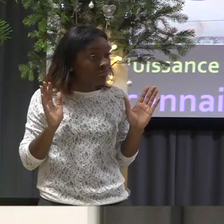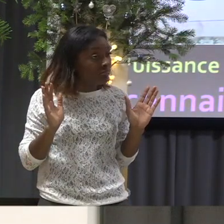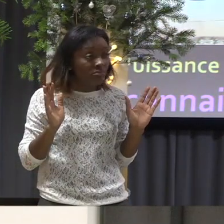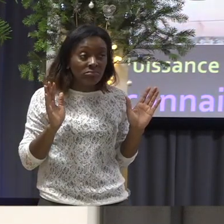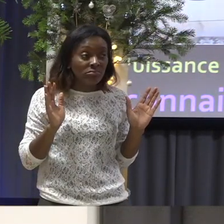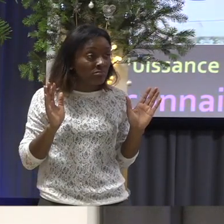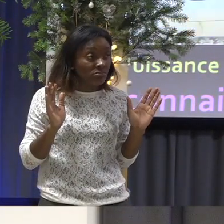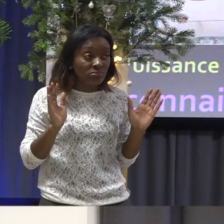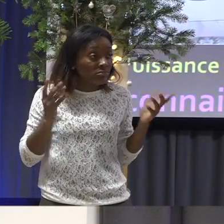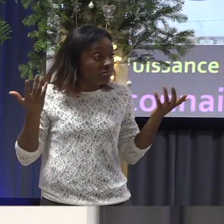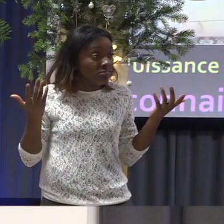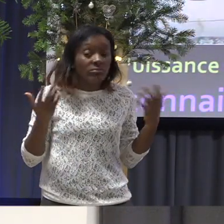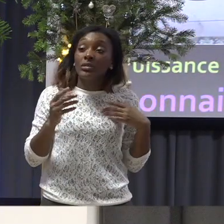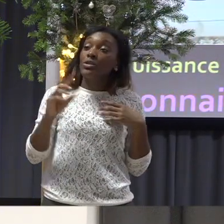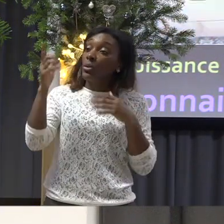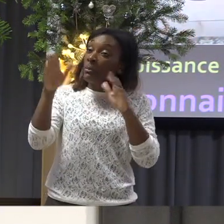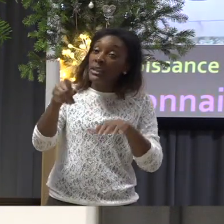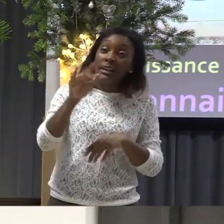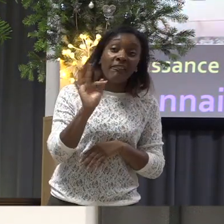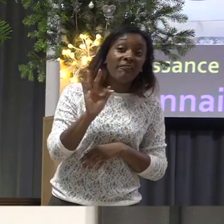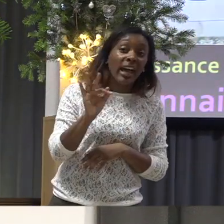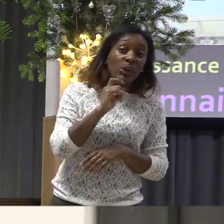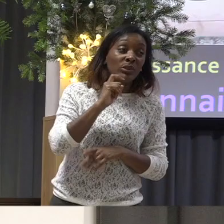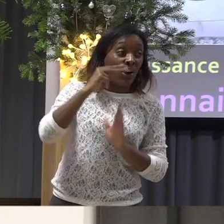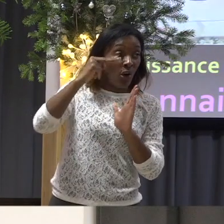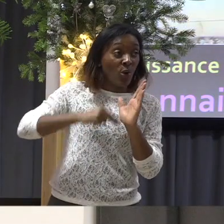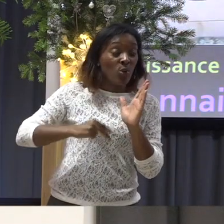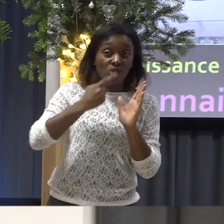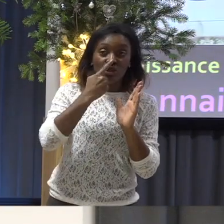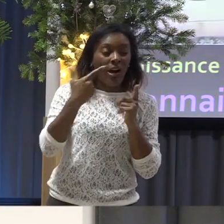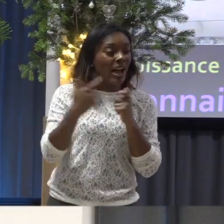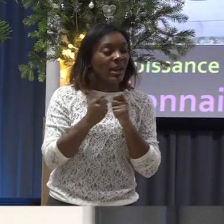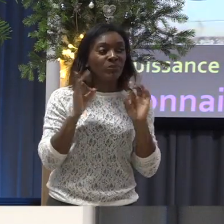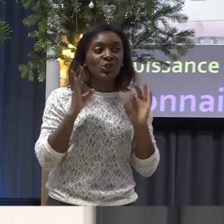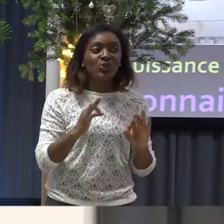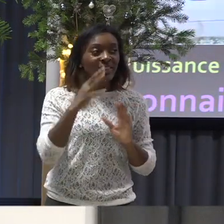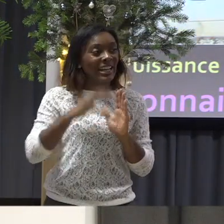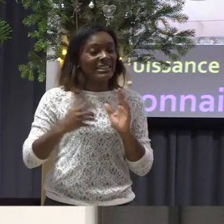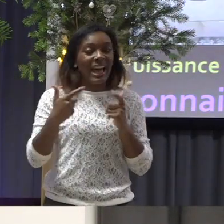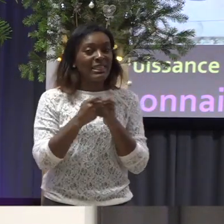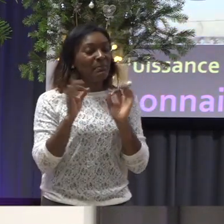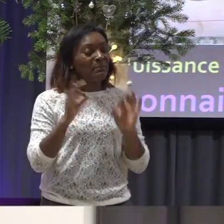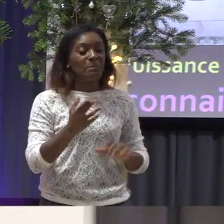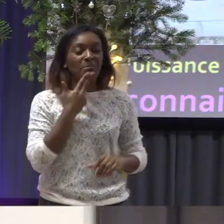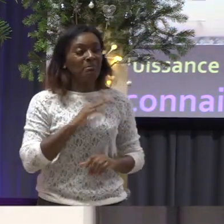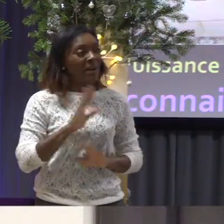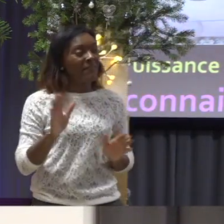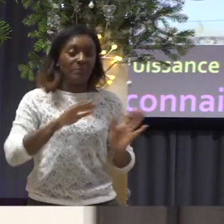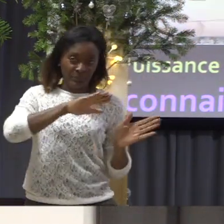lecture inspirée. Que le Seigneur te bénisse en tout cas. La gratitude est une puissance.